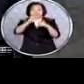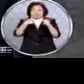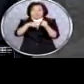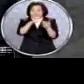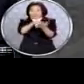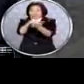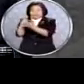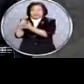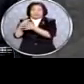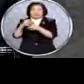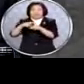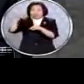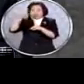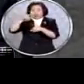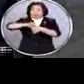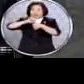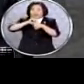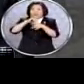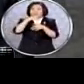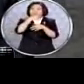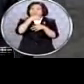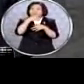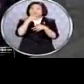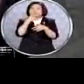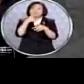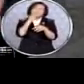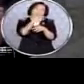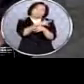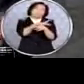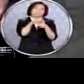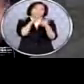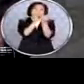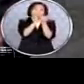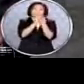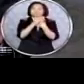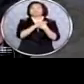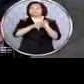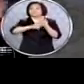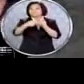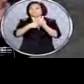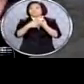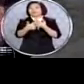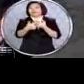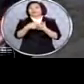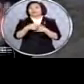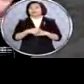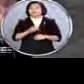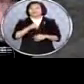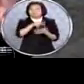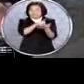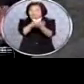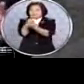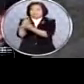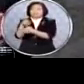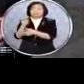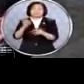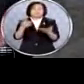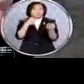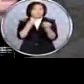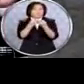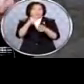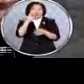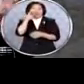债的上限。特别我要说，这些债务的问题知识体大，看到欧债的情